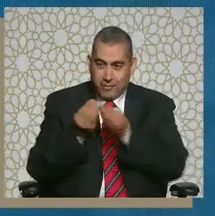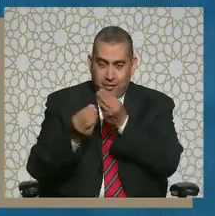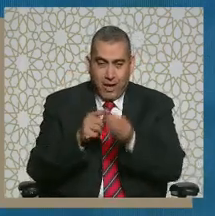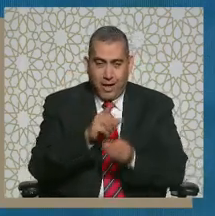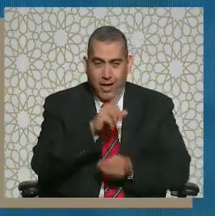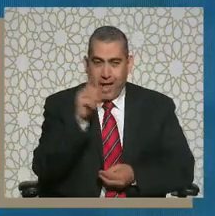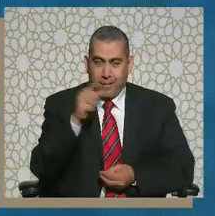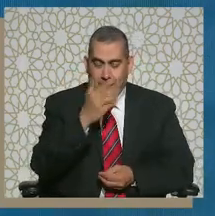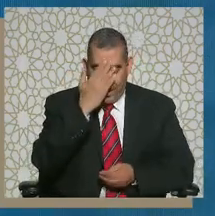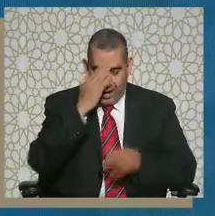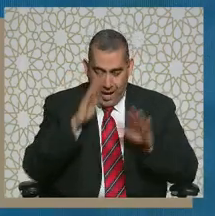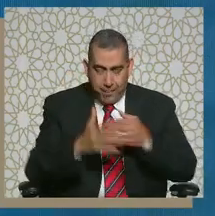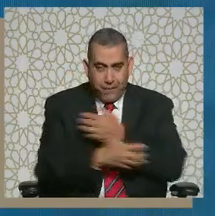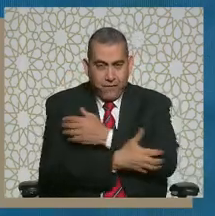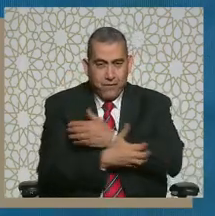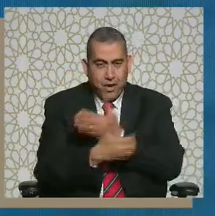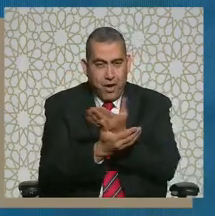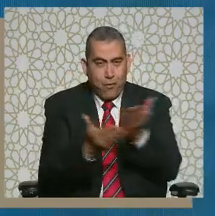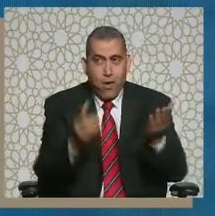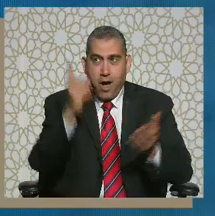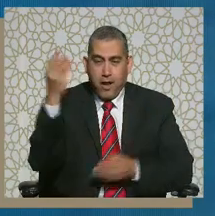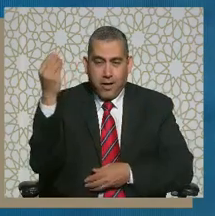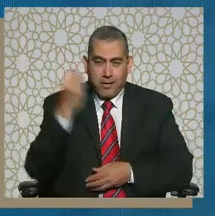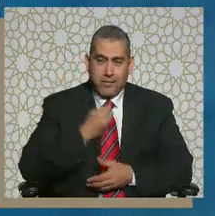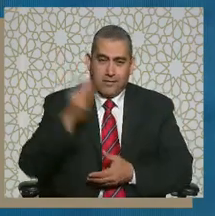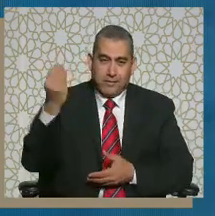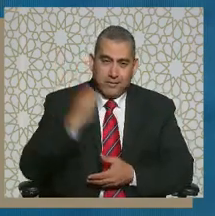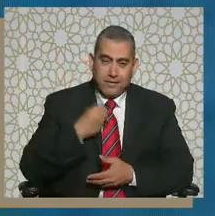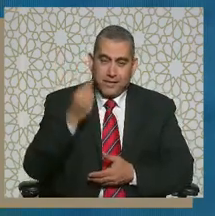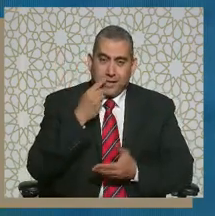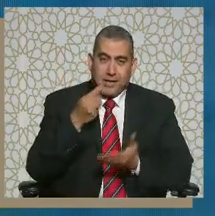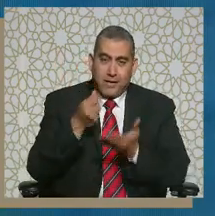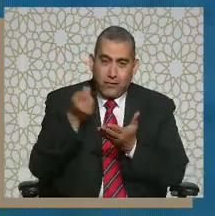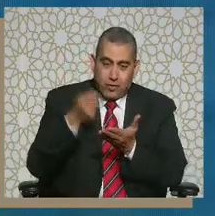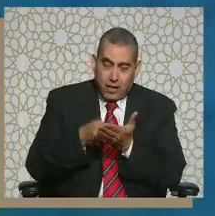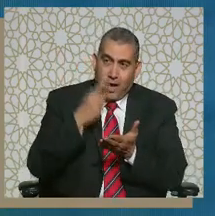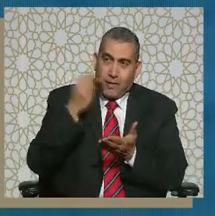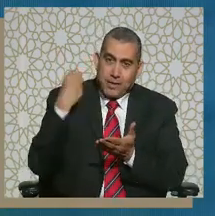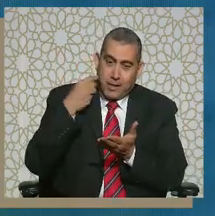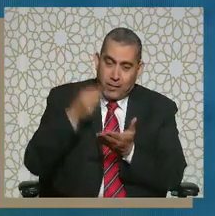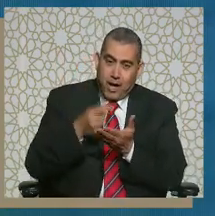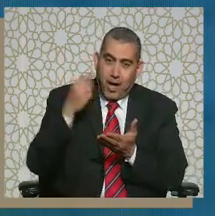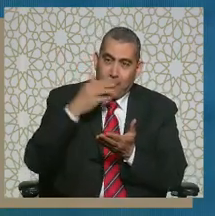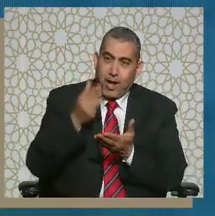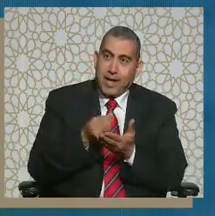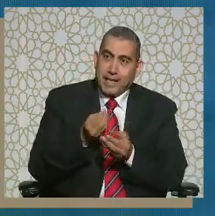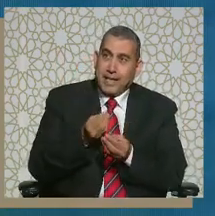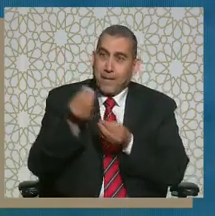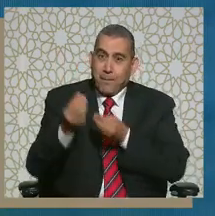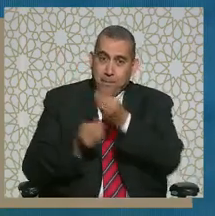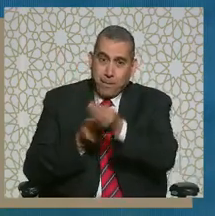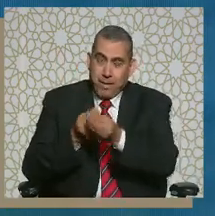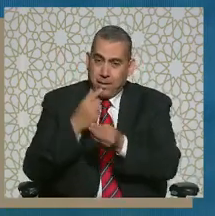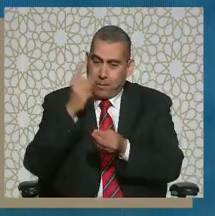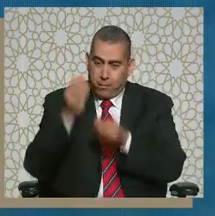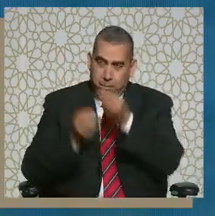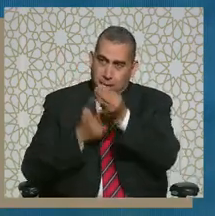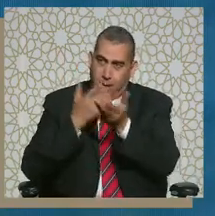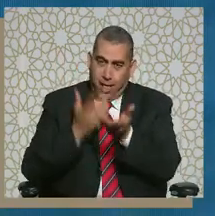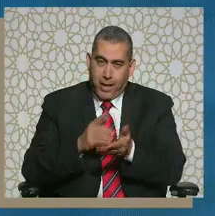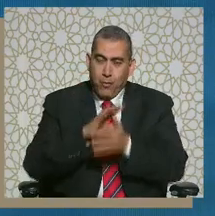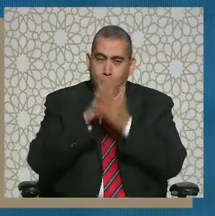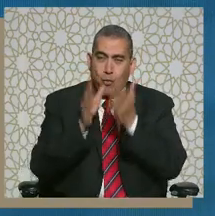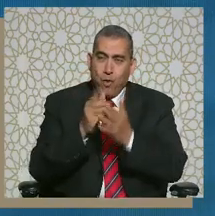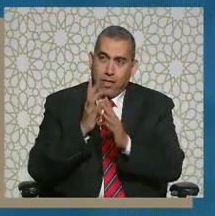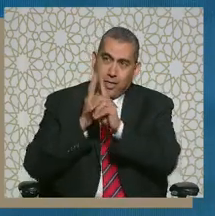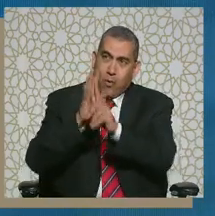احنا عبيد فقراء الله يعطينا بغير ثمن وعشان كده لما بنقول نتوكل على الله ما يجيش حد يقول لي